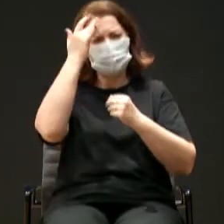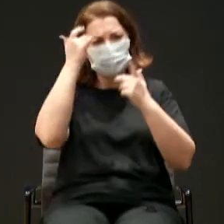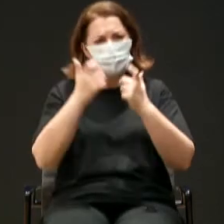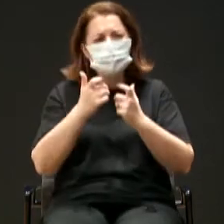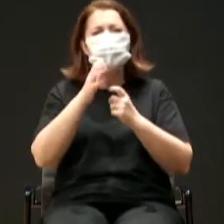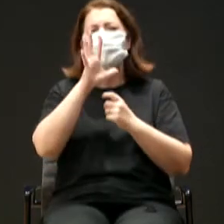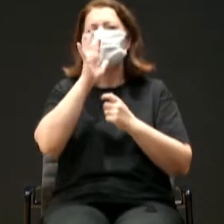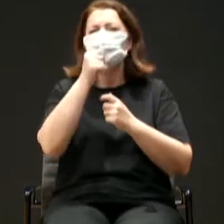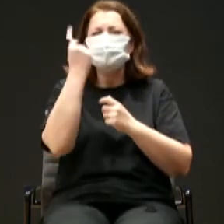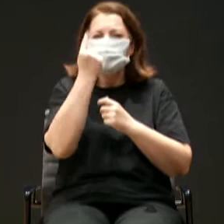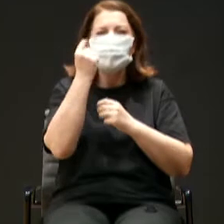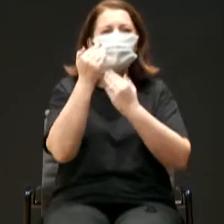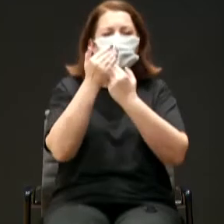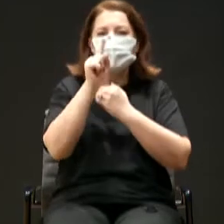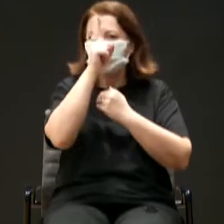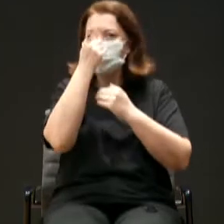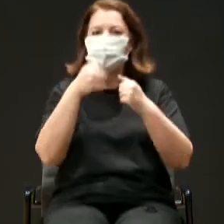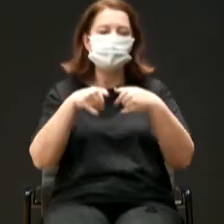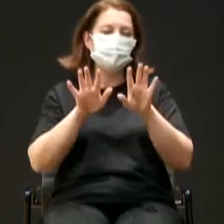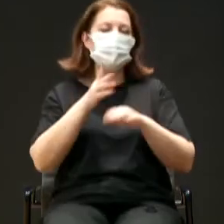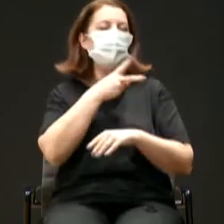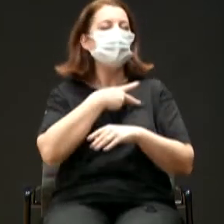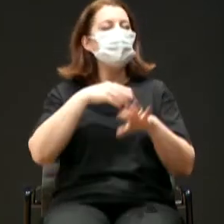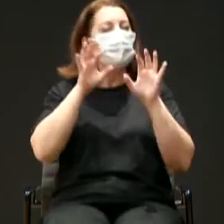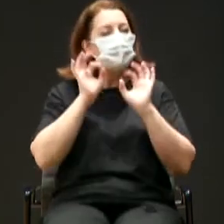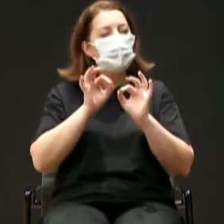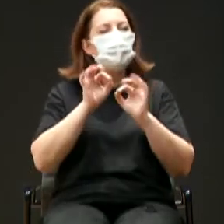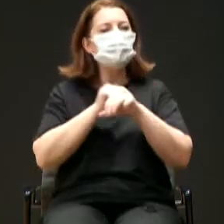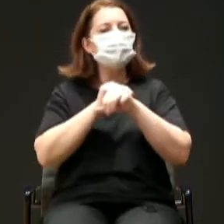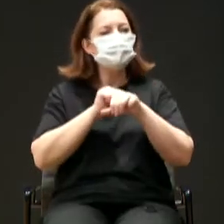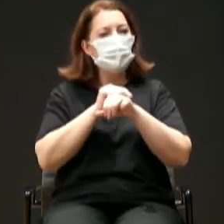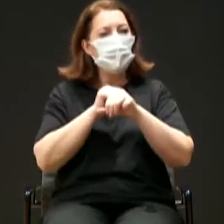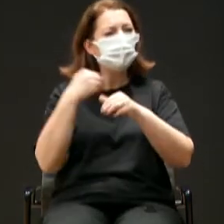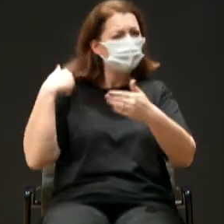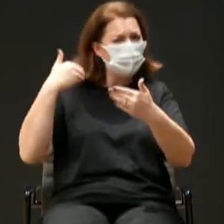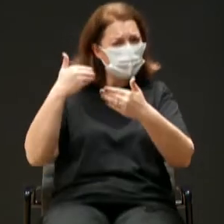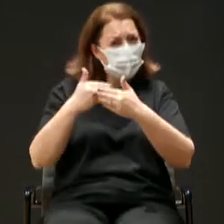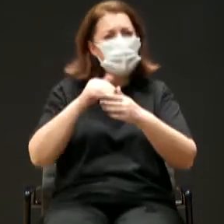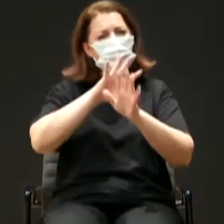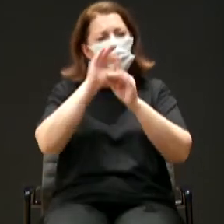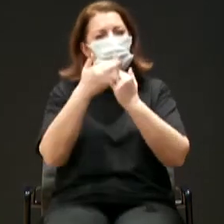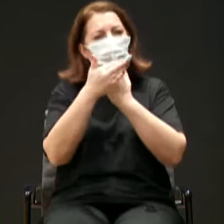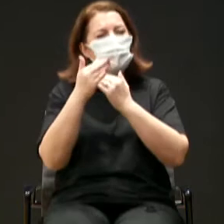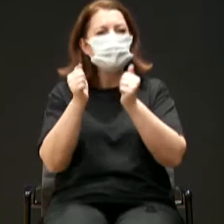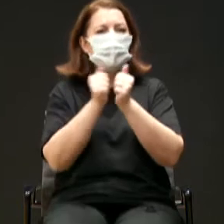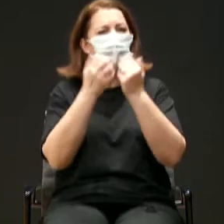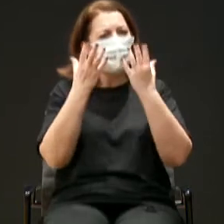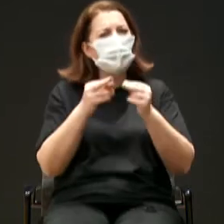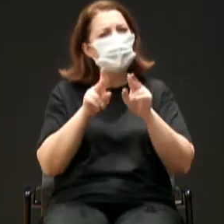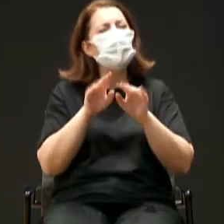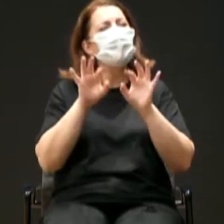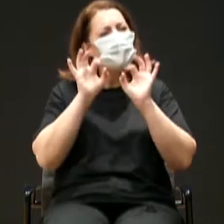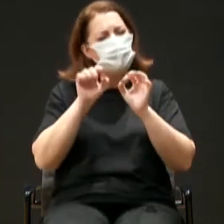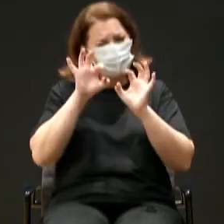yalnız değildir. Belediyemiz bugüne kadar her zaman her komşumuzun yanında olduğu gibi bundan sonra da yanında olmaya devam edecektir.